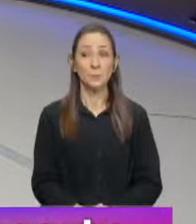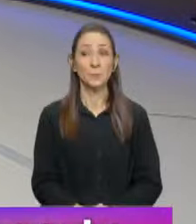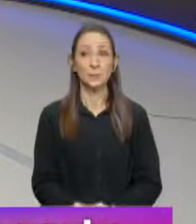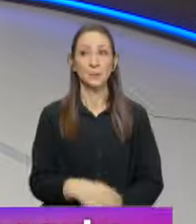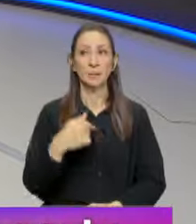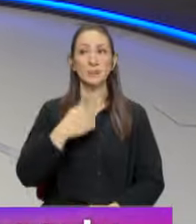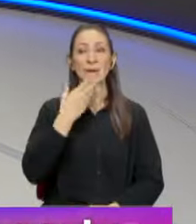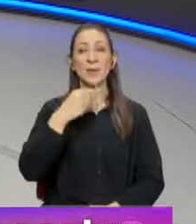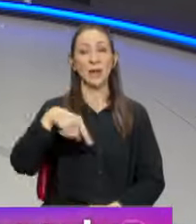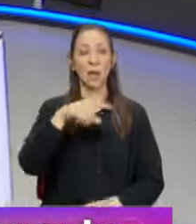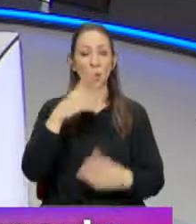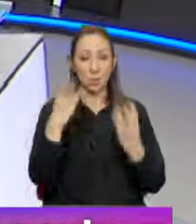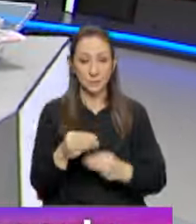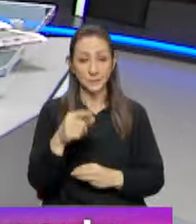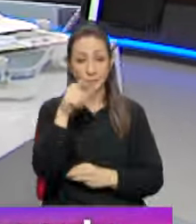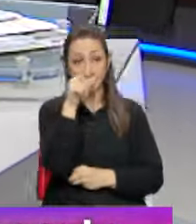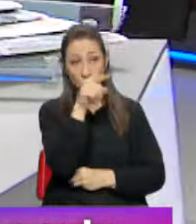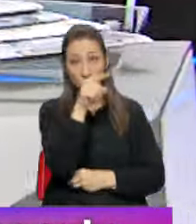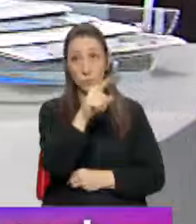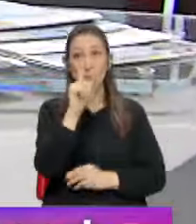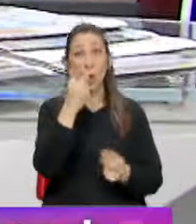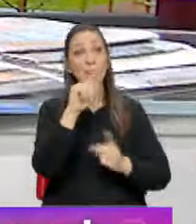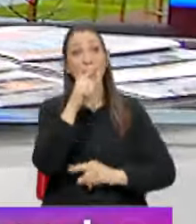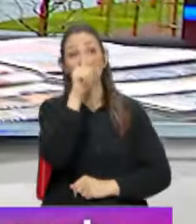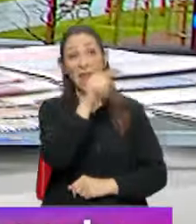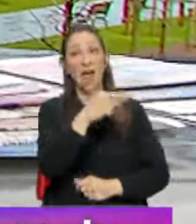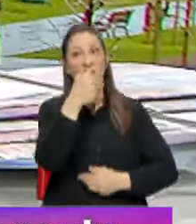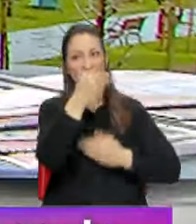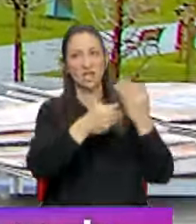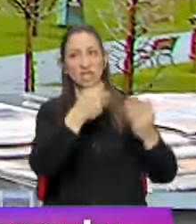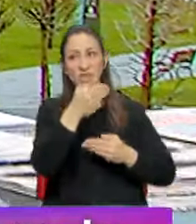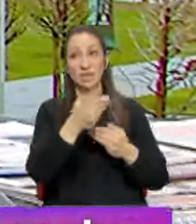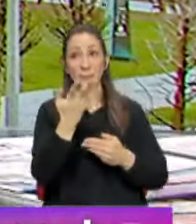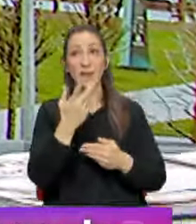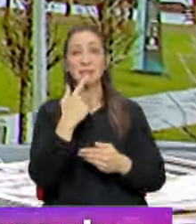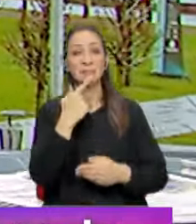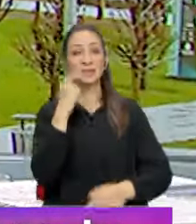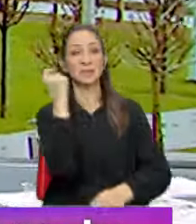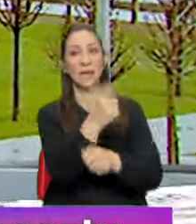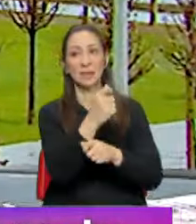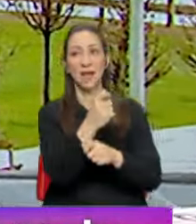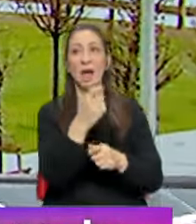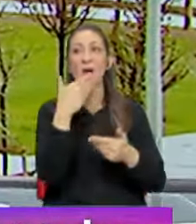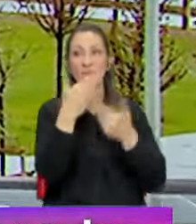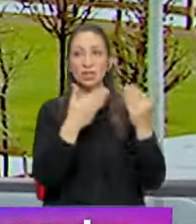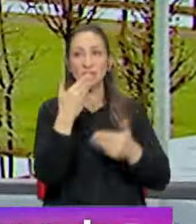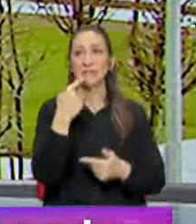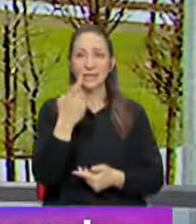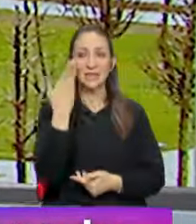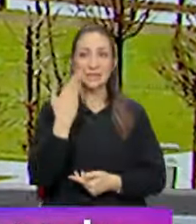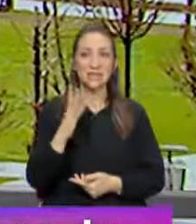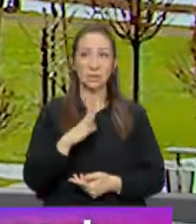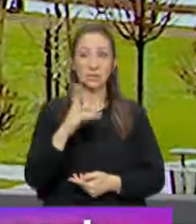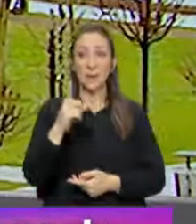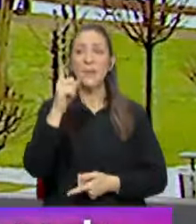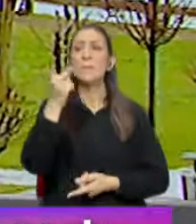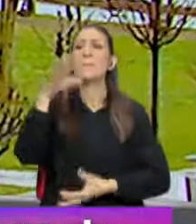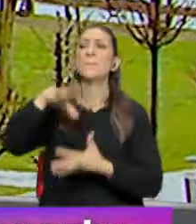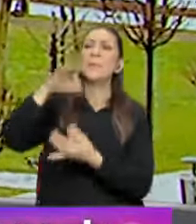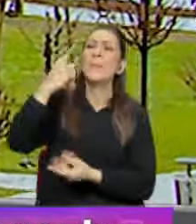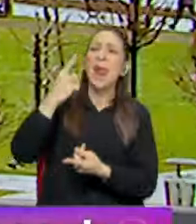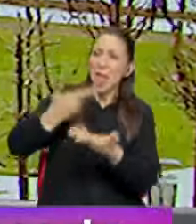Biz emekliler olarak onlara, yönetenlere anlatacağız. Hem de kırmızı kart ile anlatacağız diyen izleyicilerimiz var. Biri bana